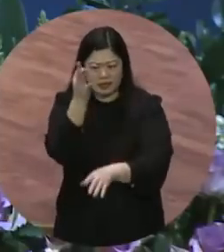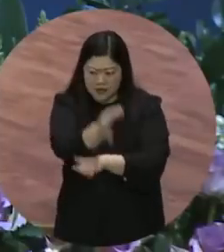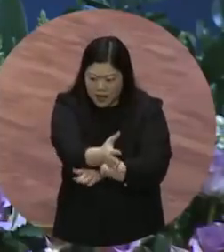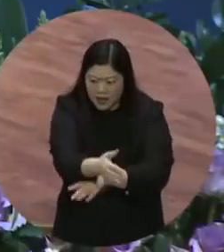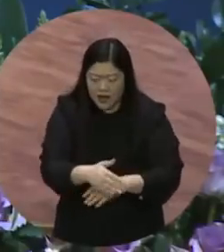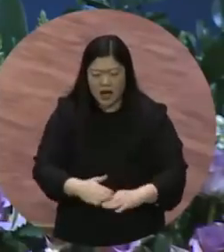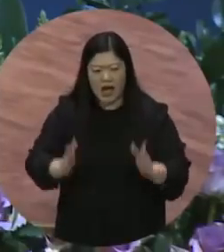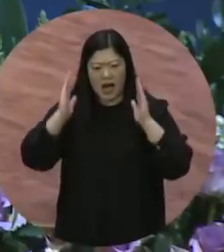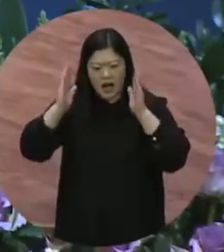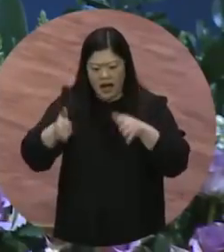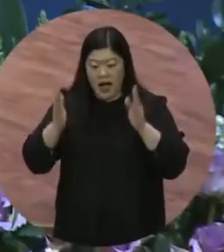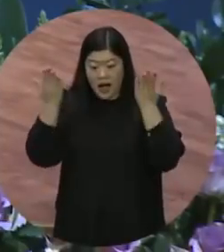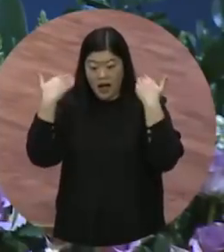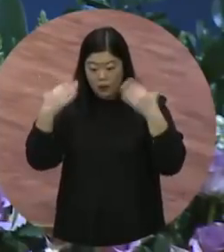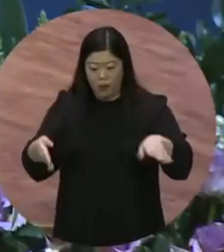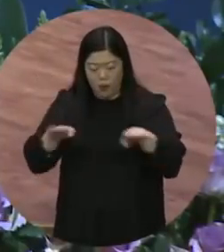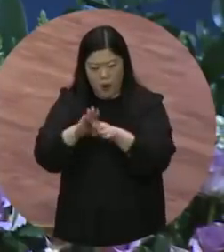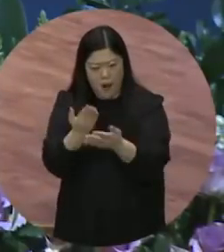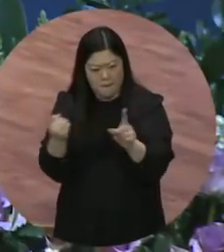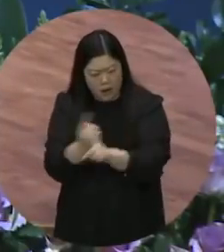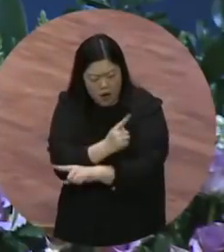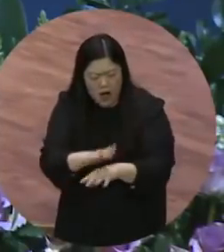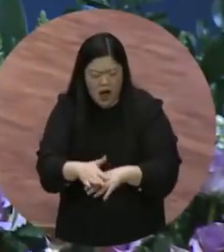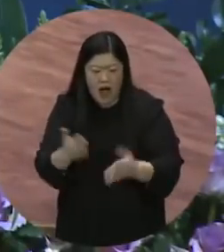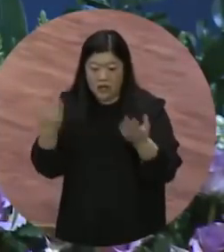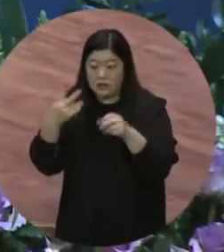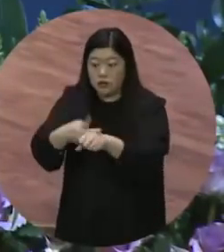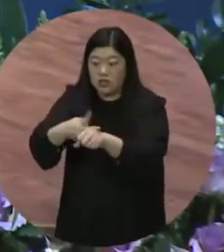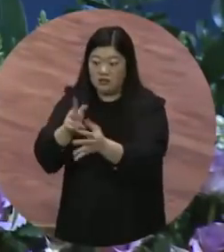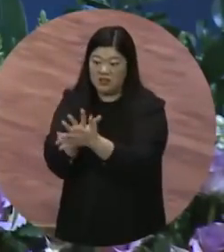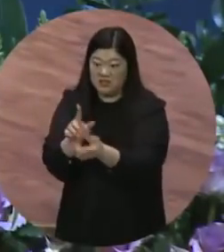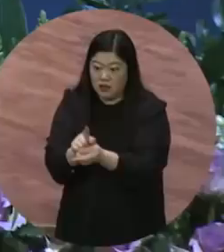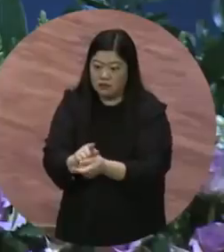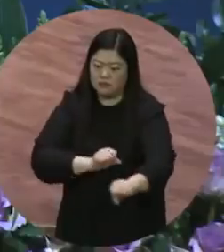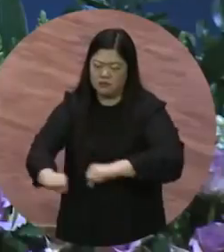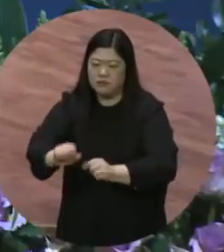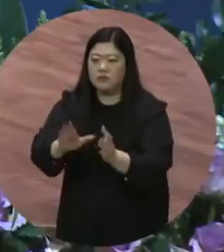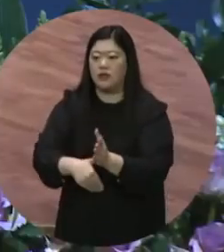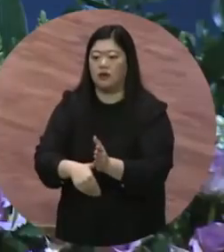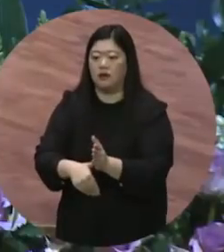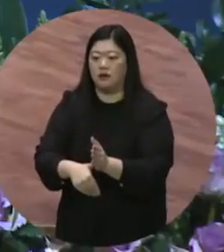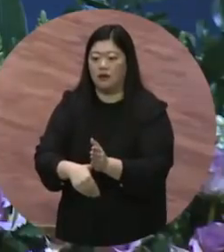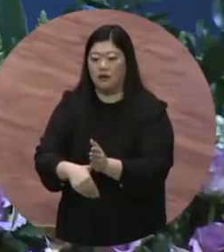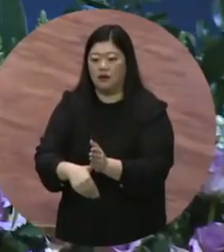교육이 바뀌더라는 겁니다. 세상 교육은 이렇게 합니다. 부모가